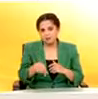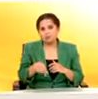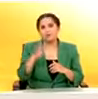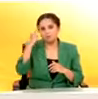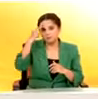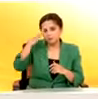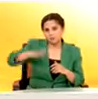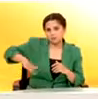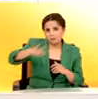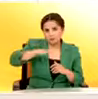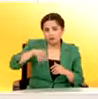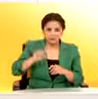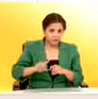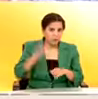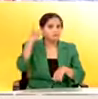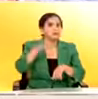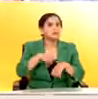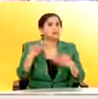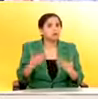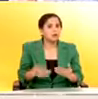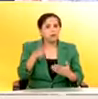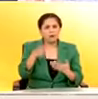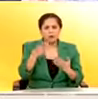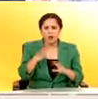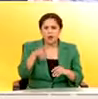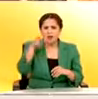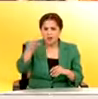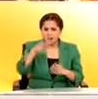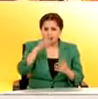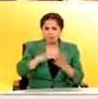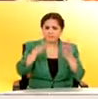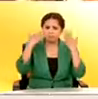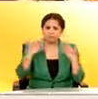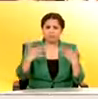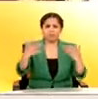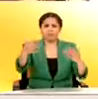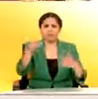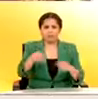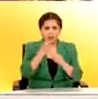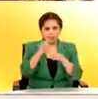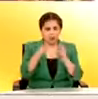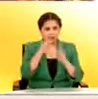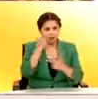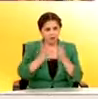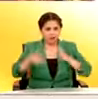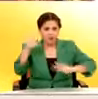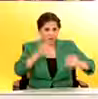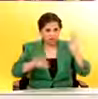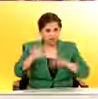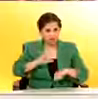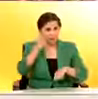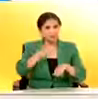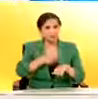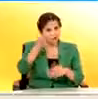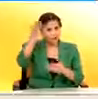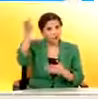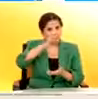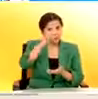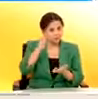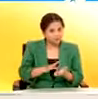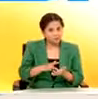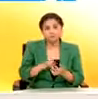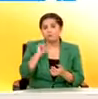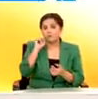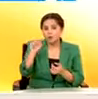में पहली बार किसी सार्वजनिक मंच पर गीता की प्रस्तुति की गई है। यूरोप